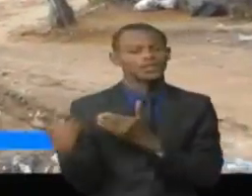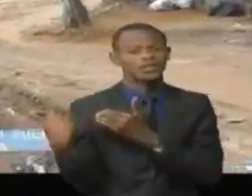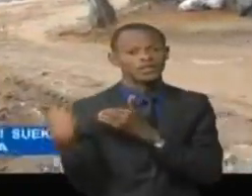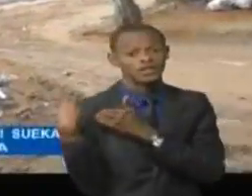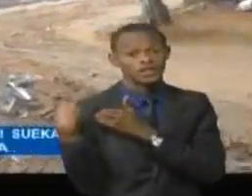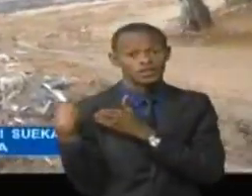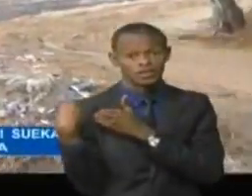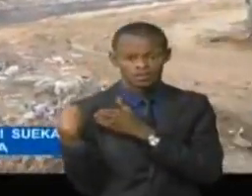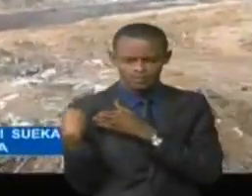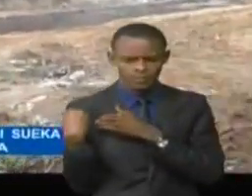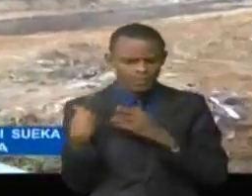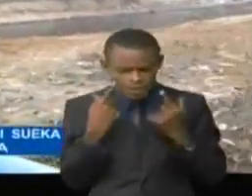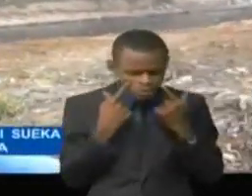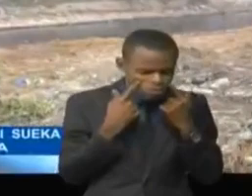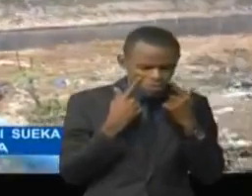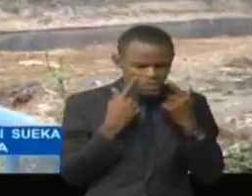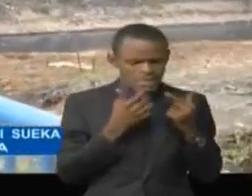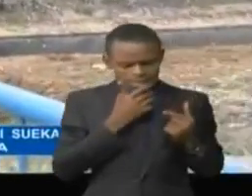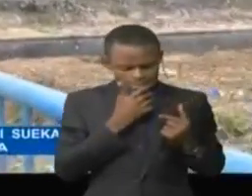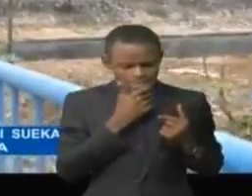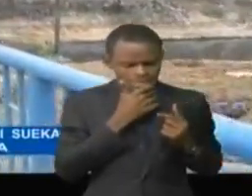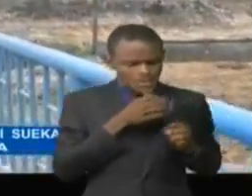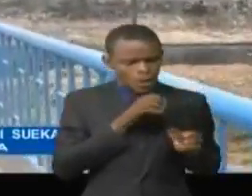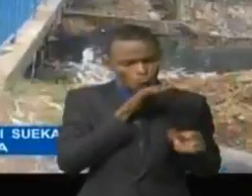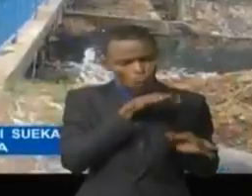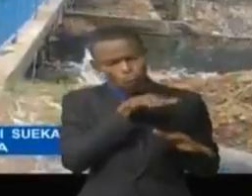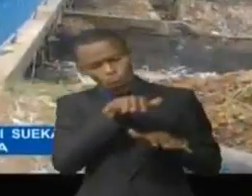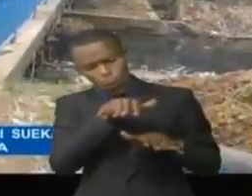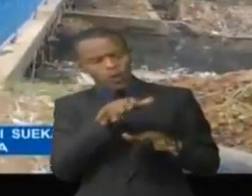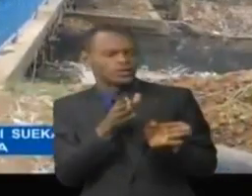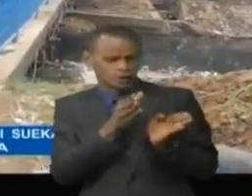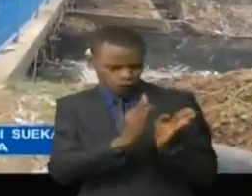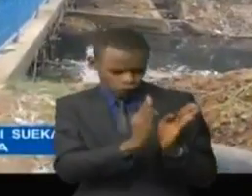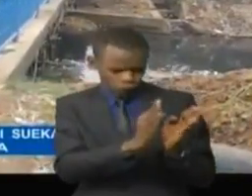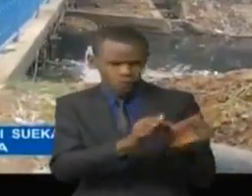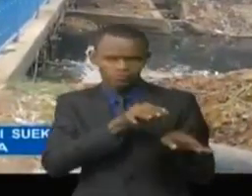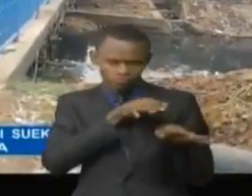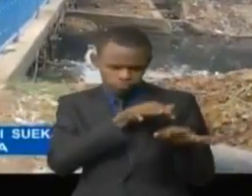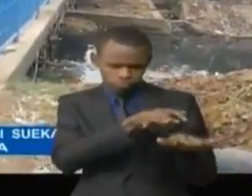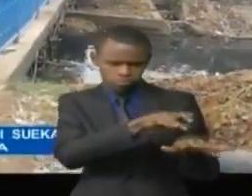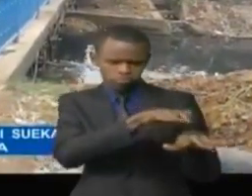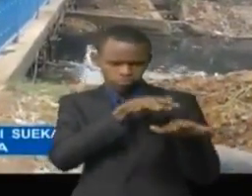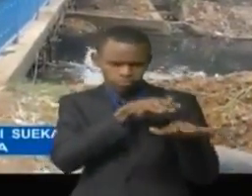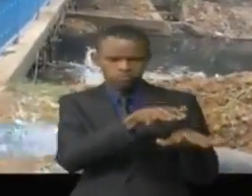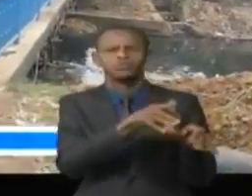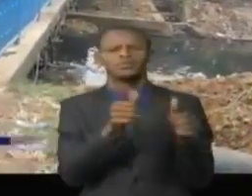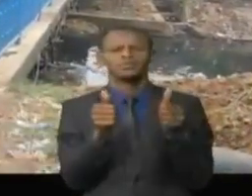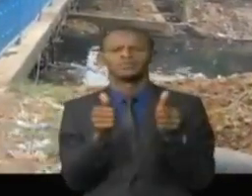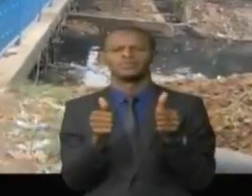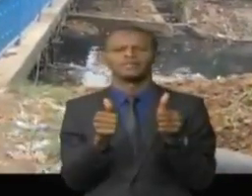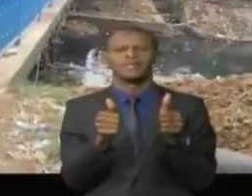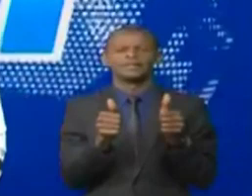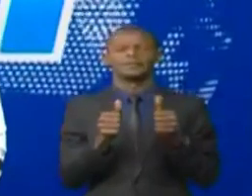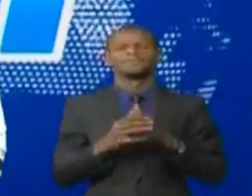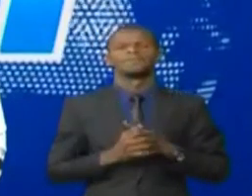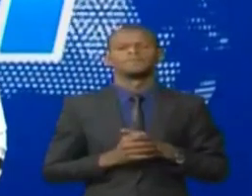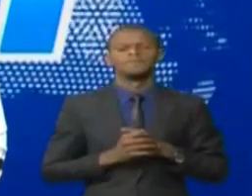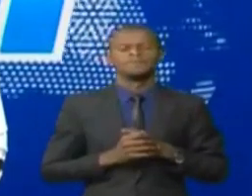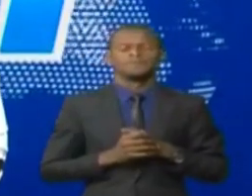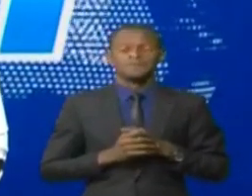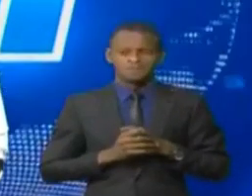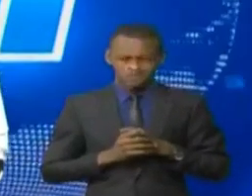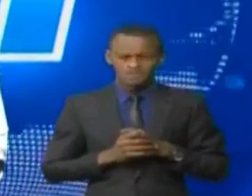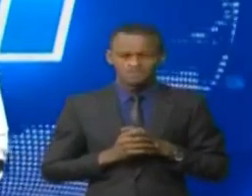que les lits de la rivière soient redressés pour éviter le pire pendant cette saison pluvieuse.